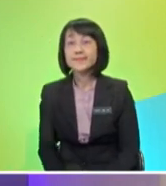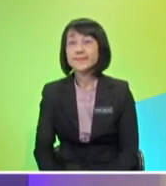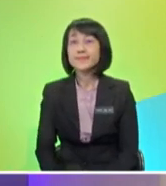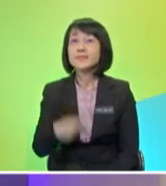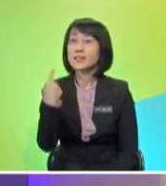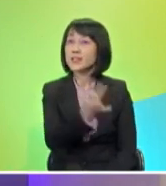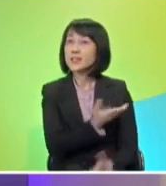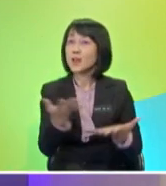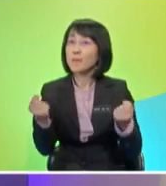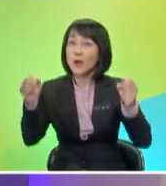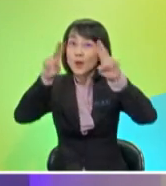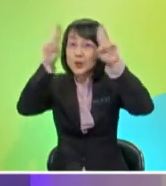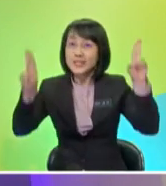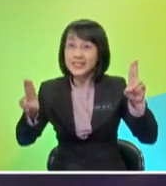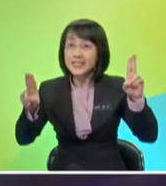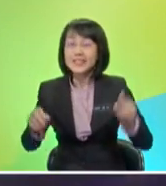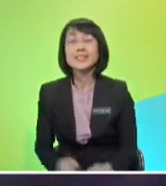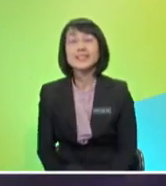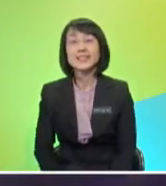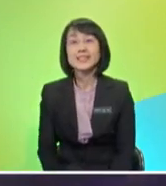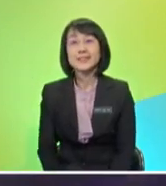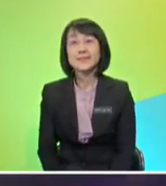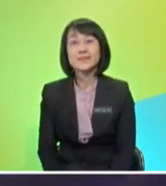nak uji. Sama ada